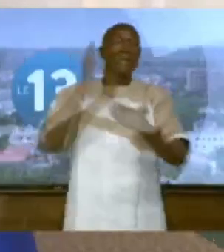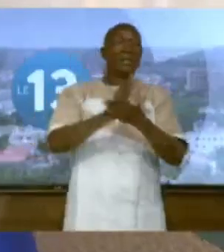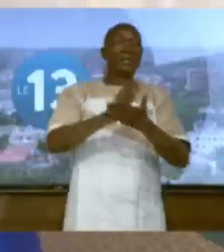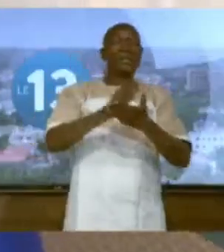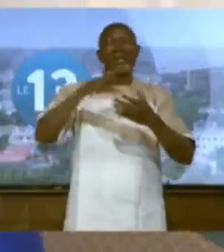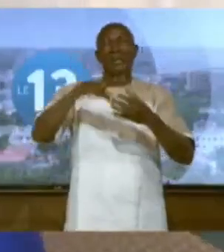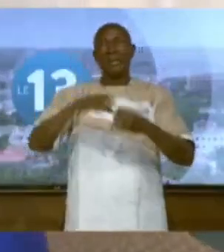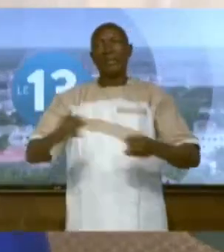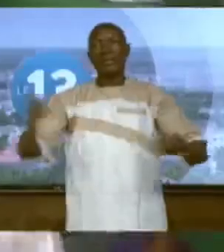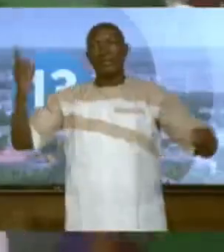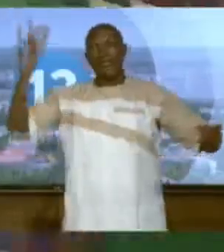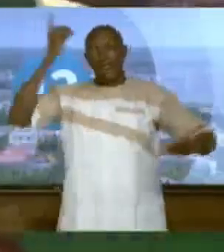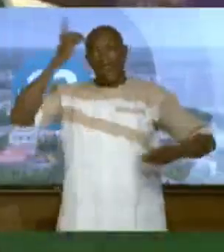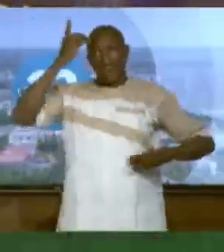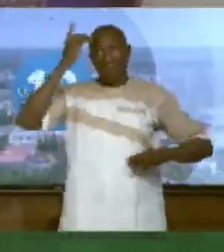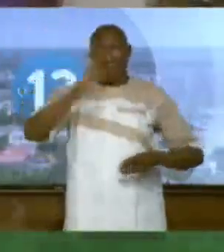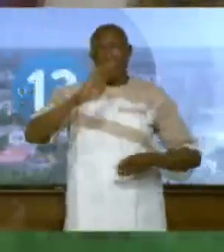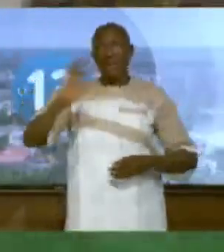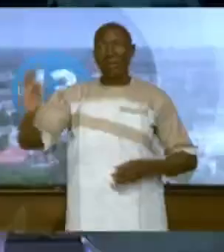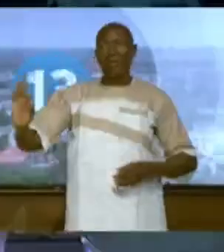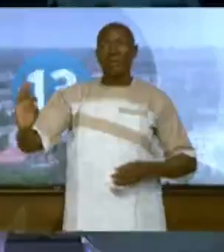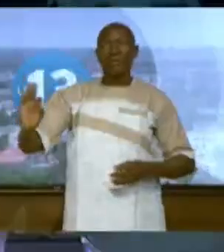de Dinga au Burkina Faso